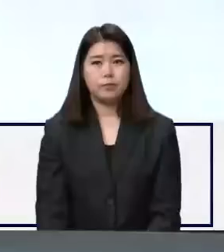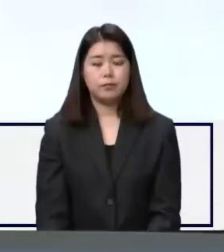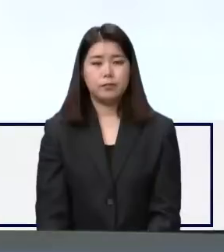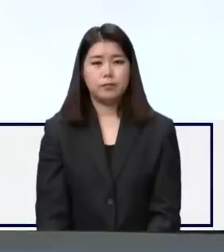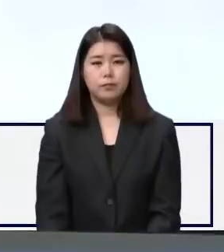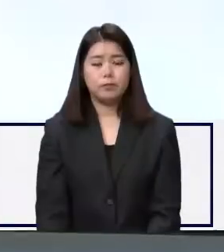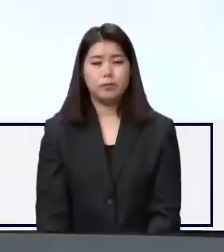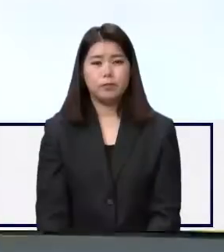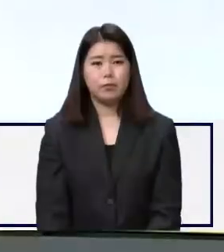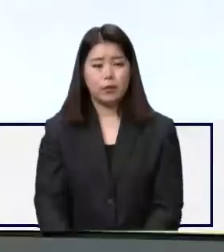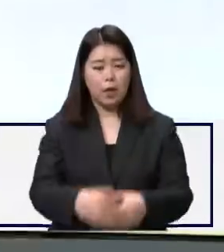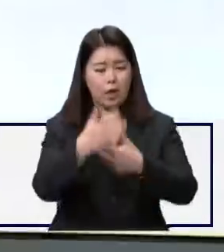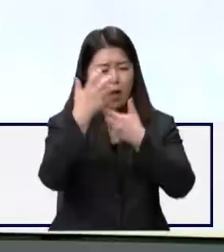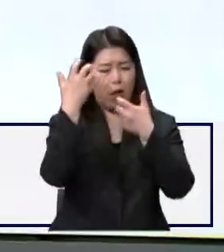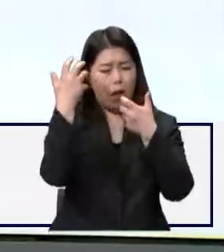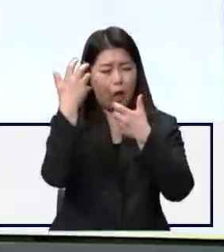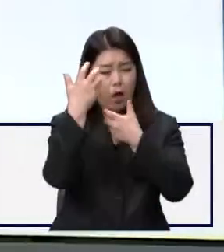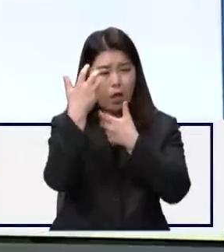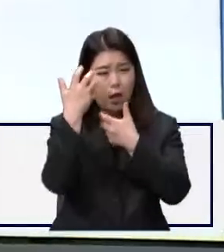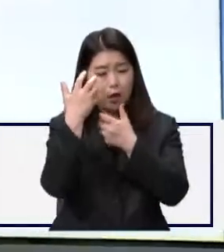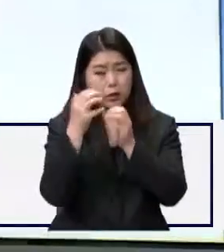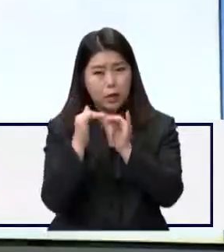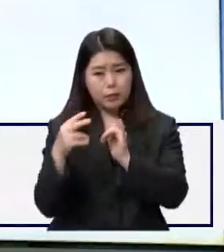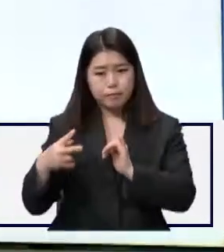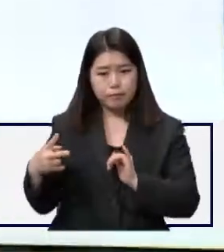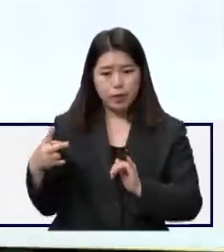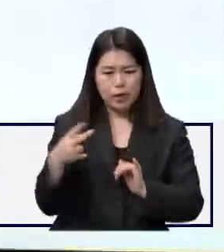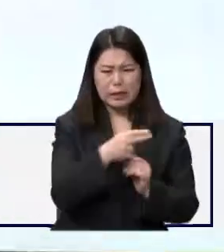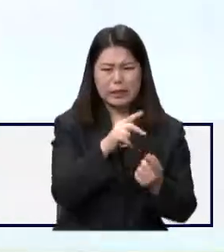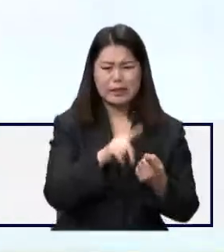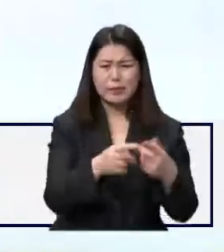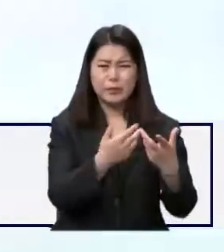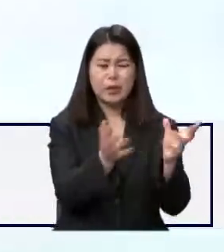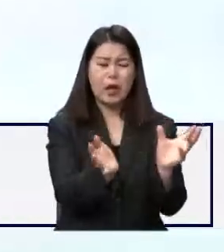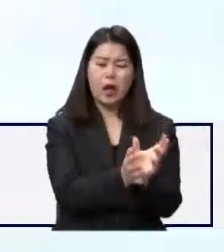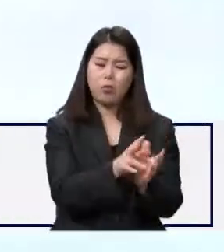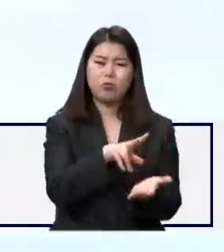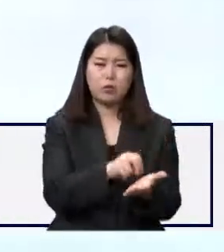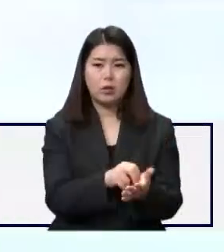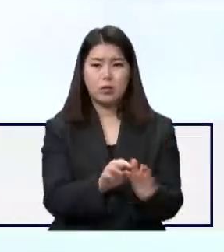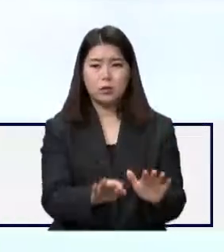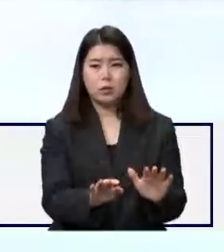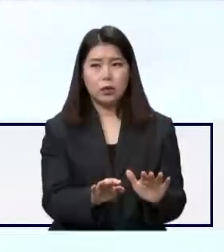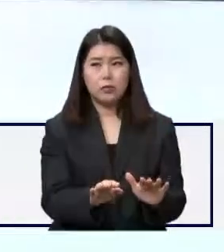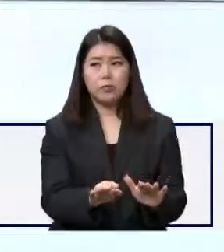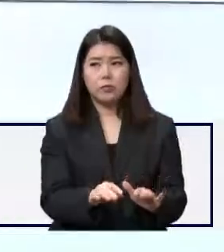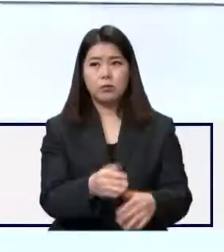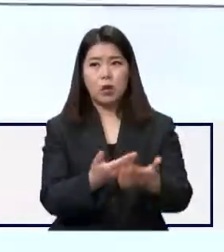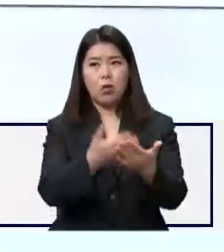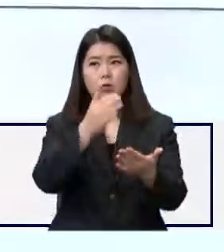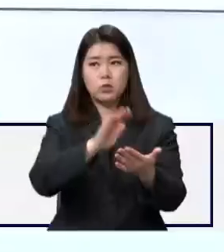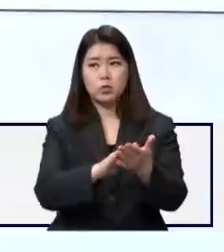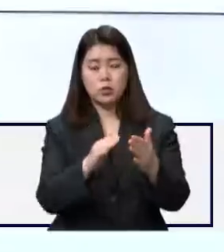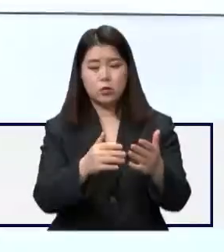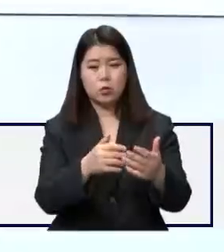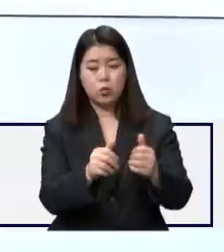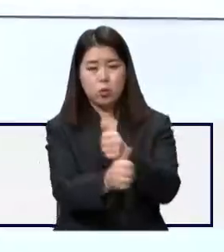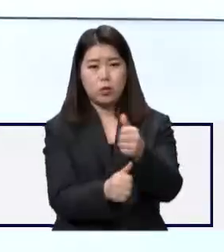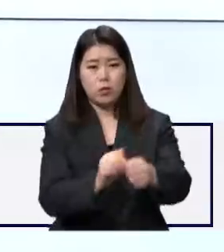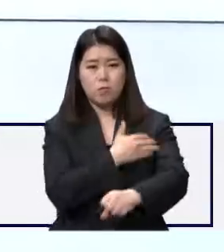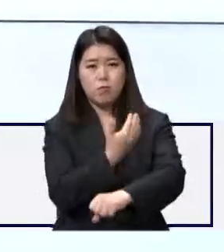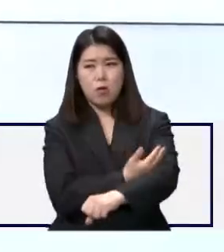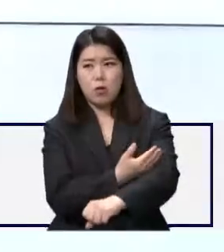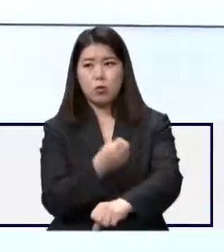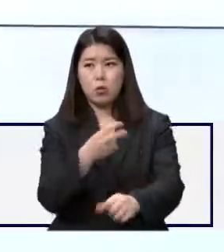네 팬덤 결별 놓고 내홍 깊어지는 민주당 비명 혁신위 전권 침명